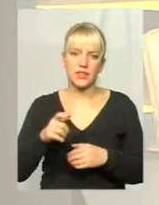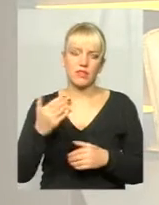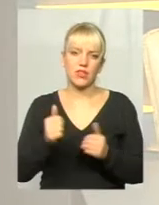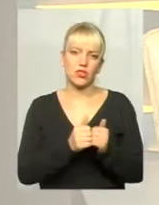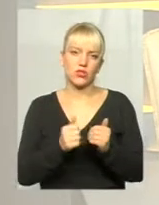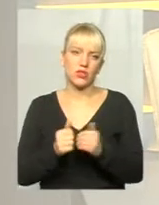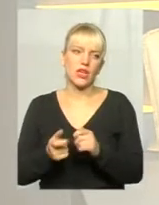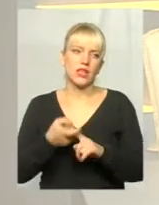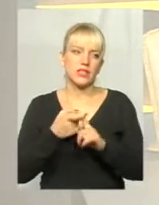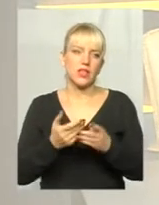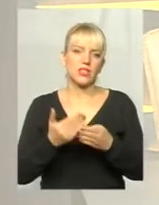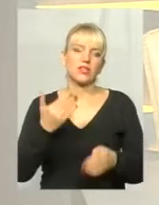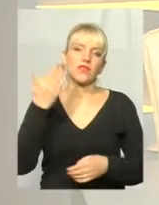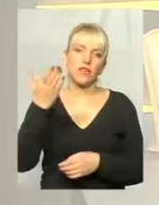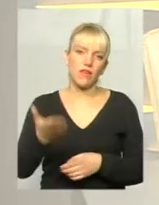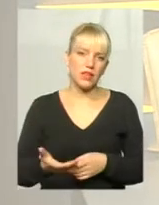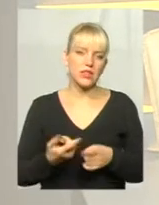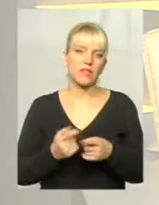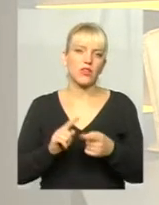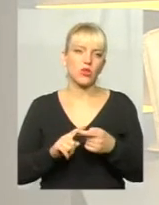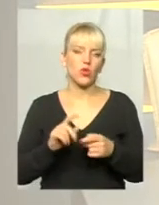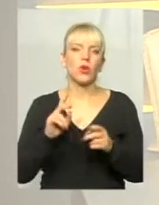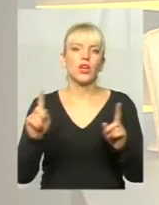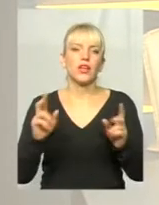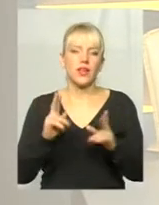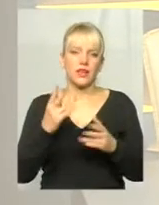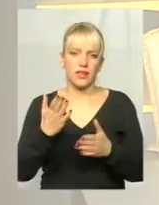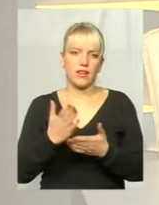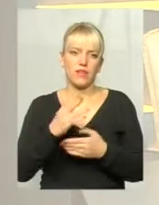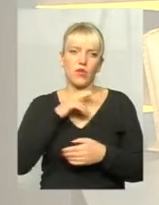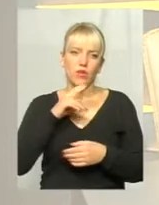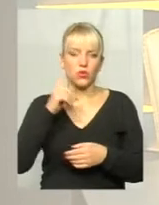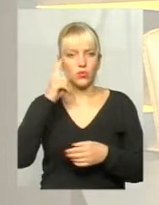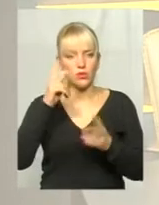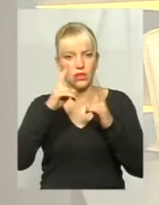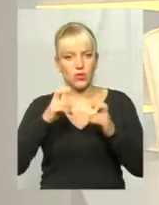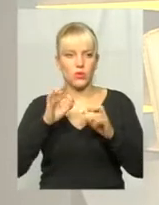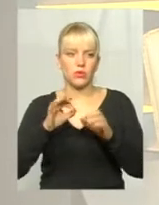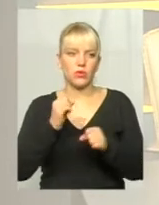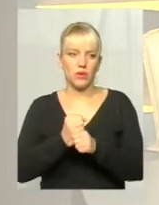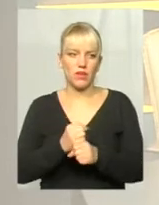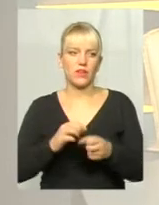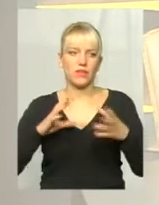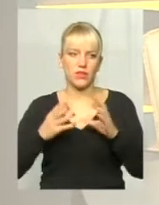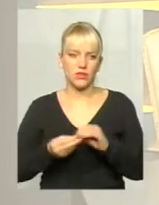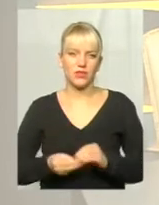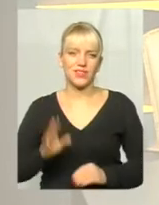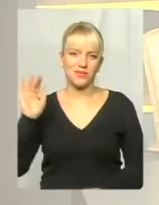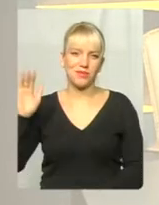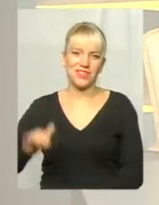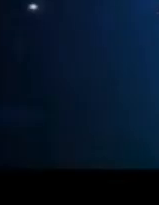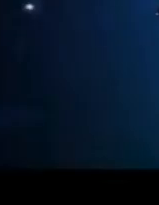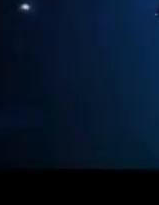сусідів залежить і від вас, і від того, наскільки ви є уважними. Думайте, аналізуйте, робіть правильні висновки. Побачимось.